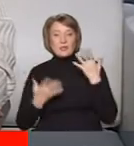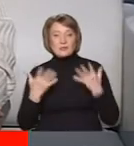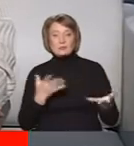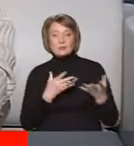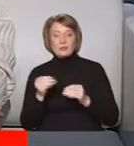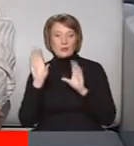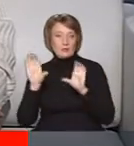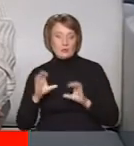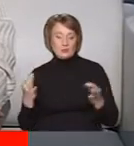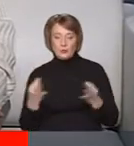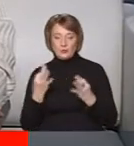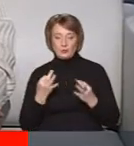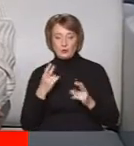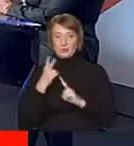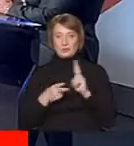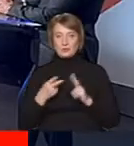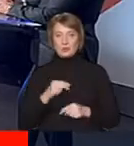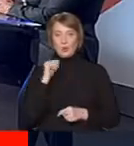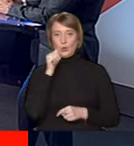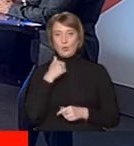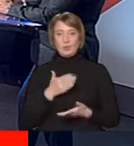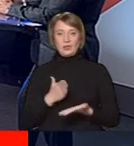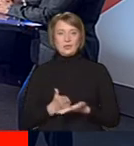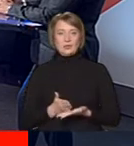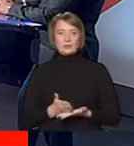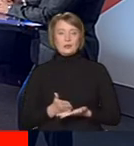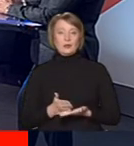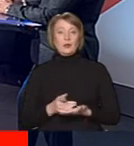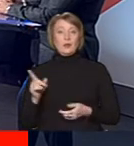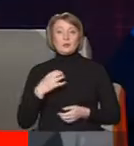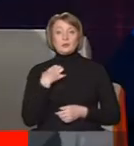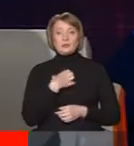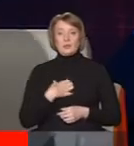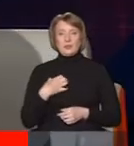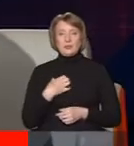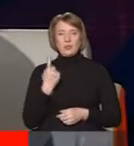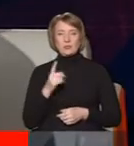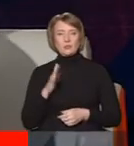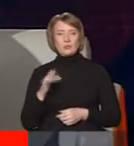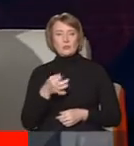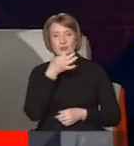статус-кво, то нічого не зміниться, як у нас роками, власне кажучи, є. Тепер, коли ви говорили про стратегічний цей, я хотів би один момент